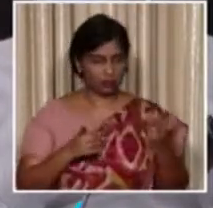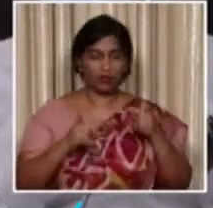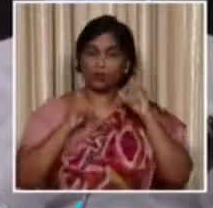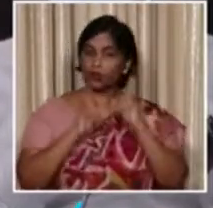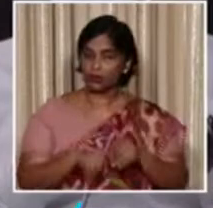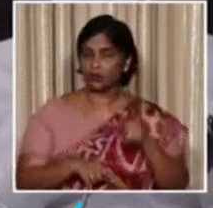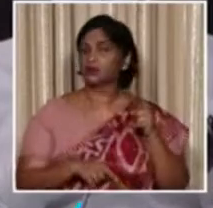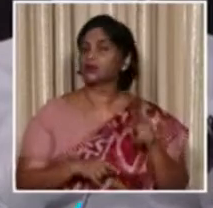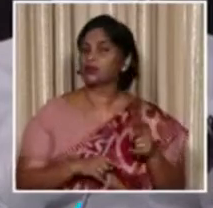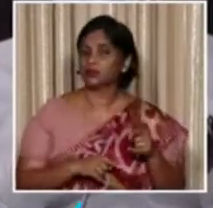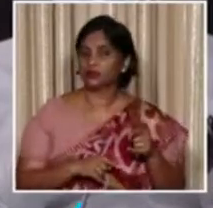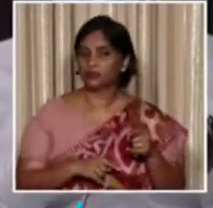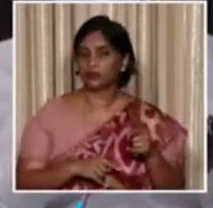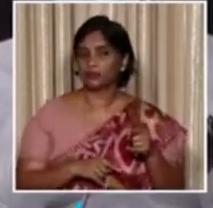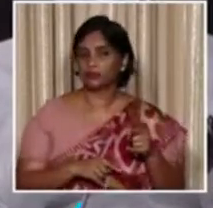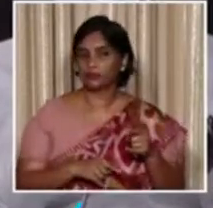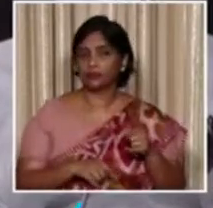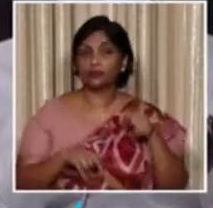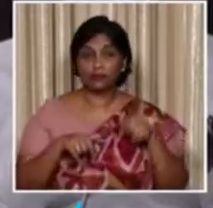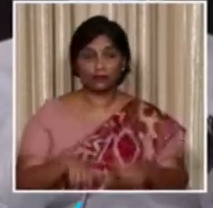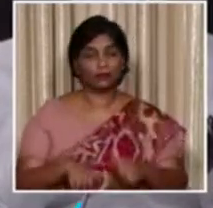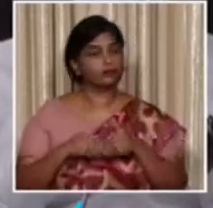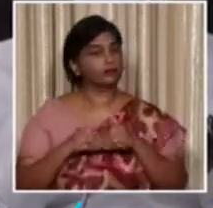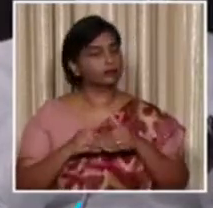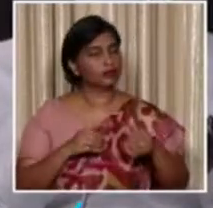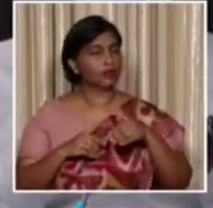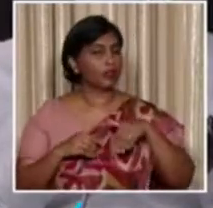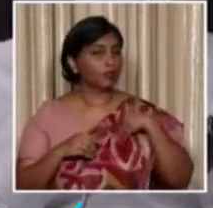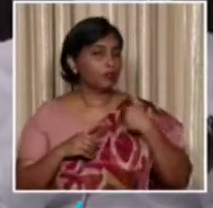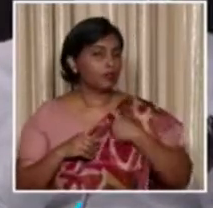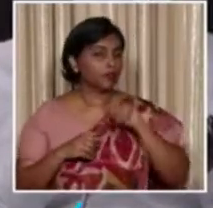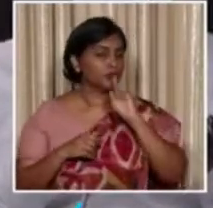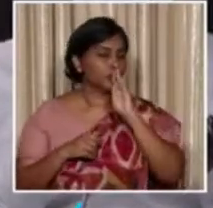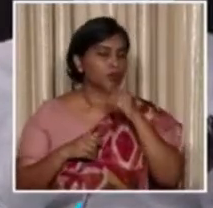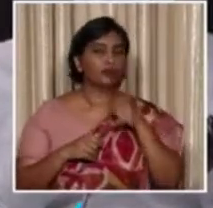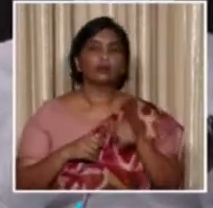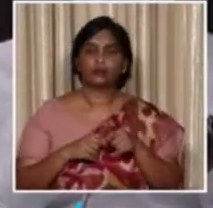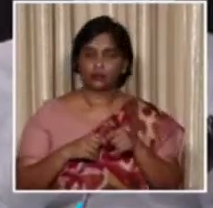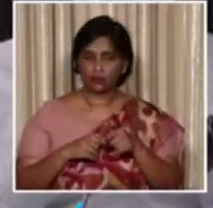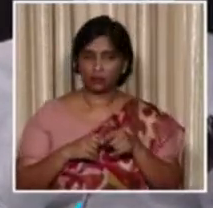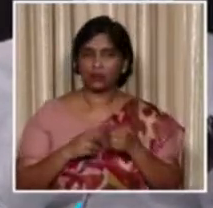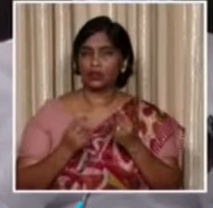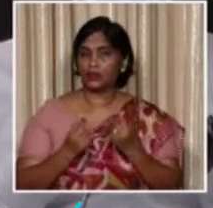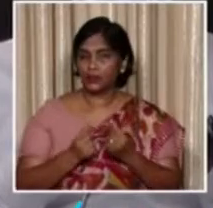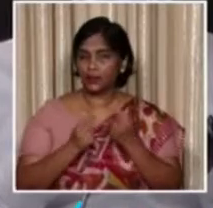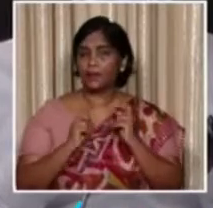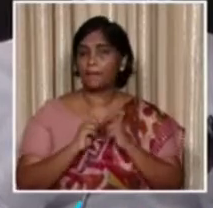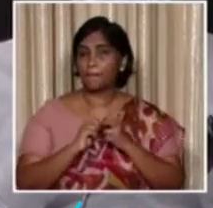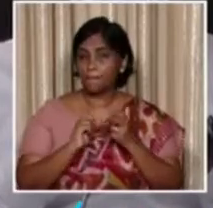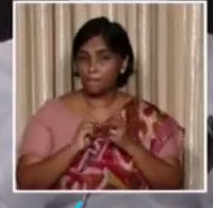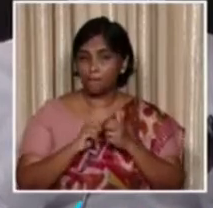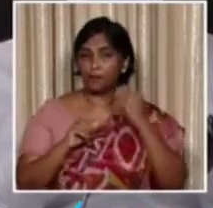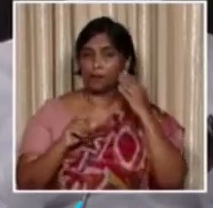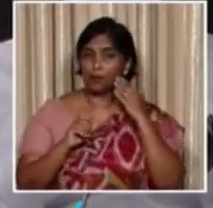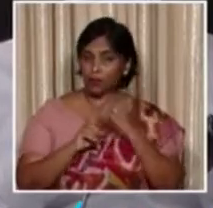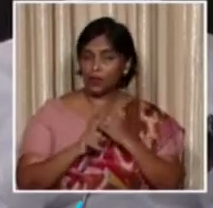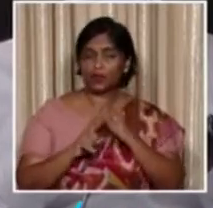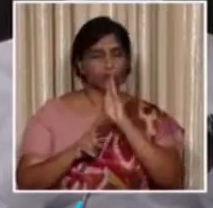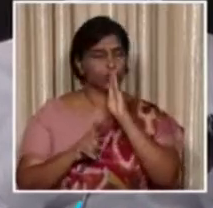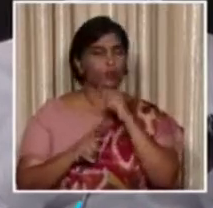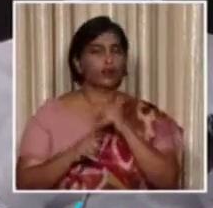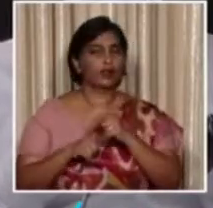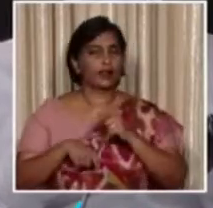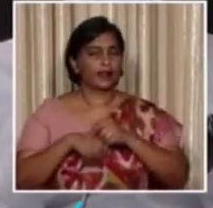ඒක නිසා මේ දැන් තිබෙන්නේ මූලික වශයෙන්ම මේ තිබෙන ශ්‍රණික ප්‍රශ්න සම්බන්ධයෙන් එක පැත්තකින්